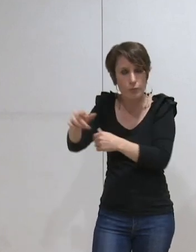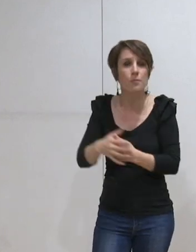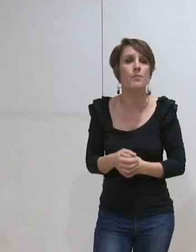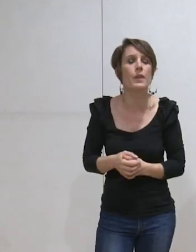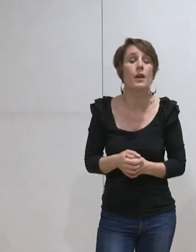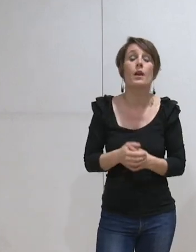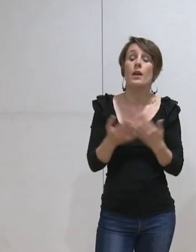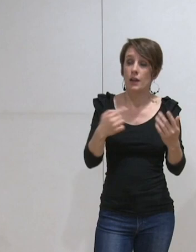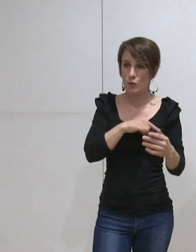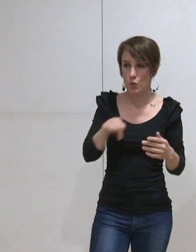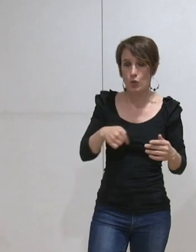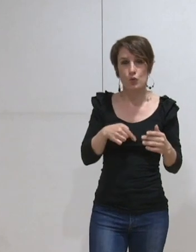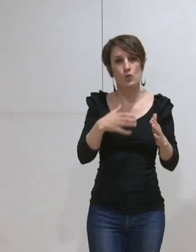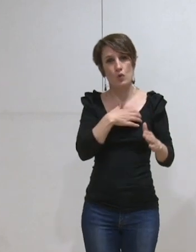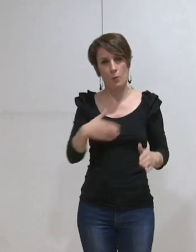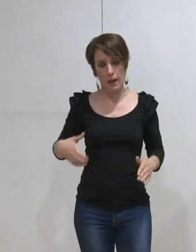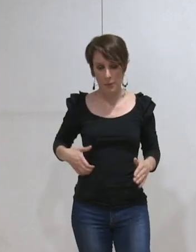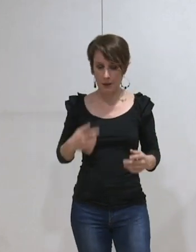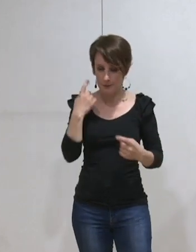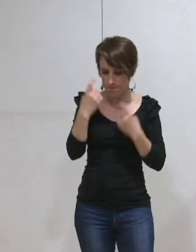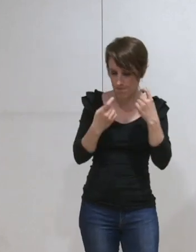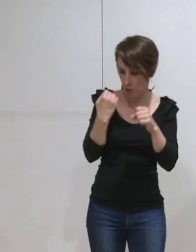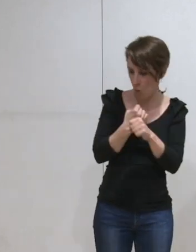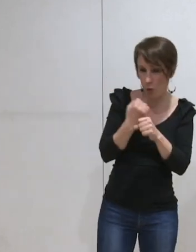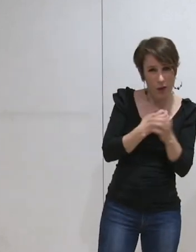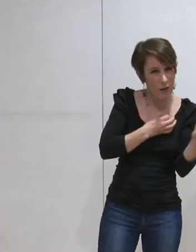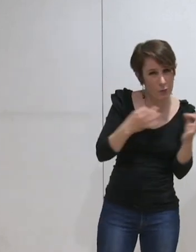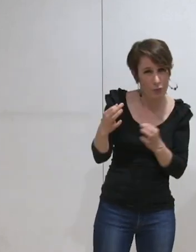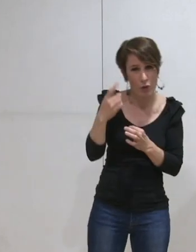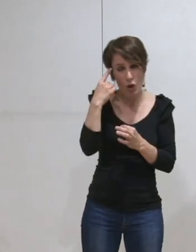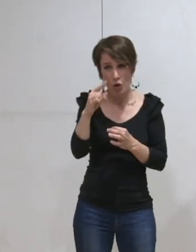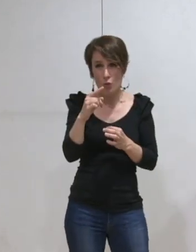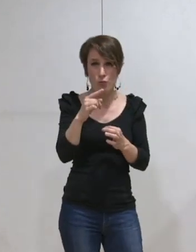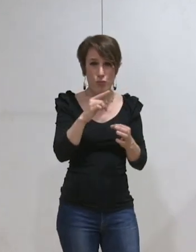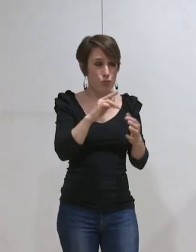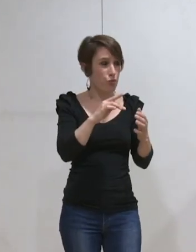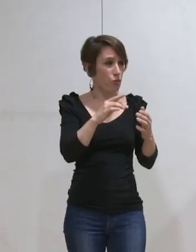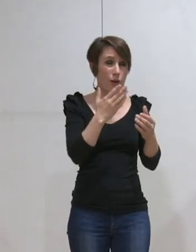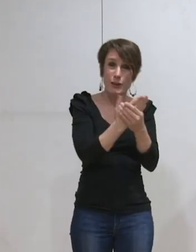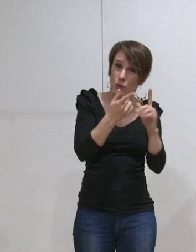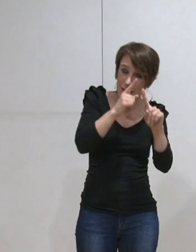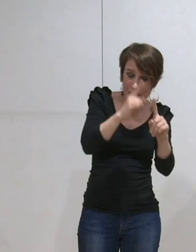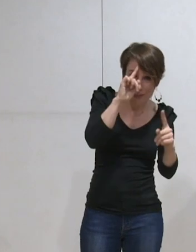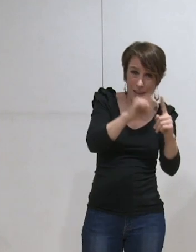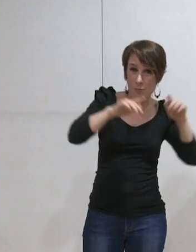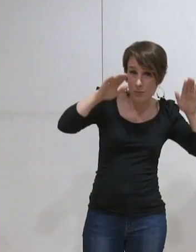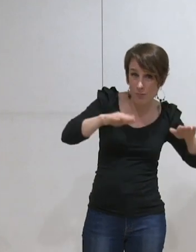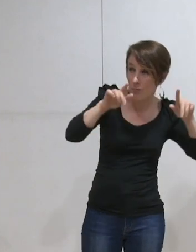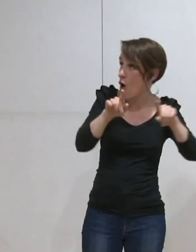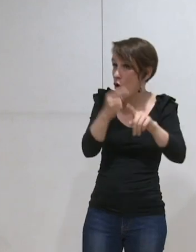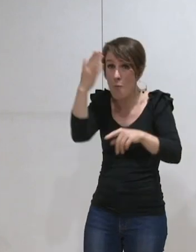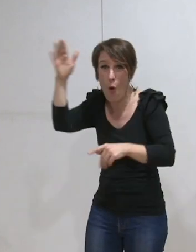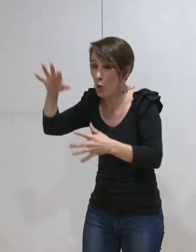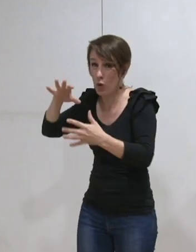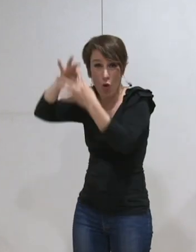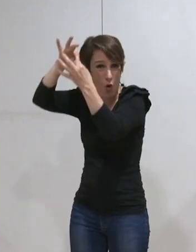et travaille au quotidien sur les dossiers relatifs au cultte musulmans avec la même exigence et la même attention que sur ceux des autres